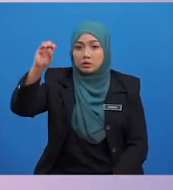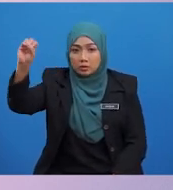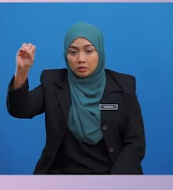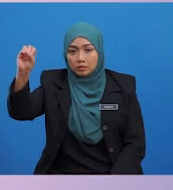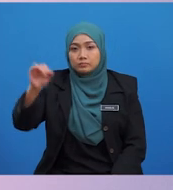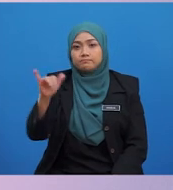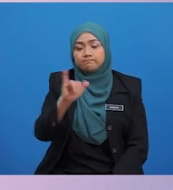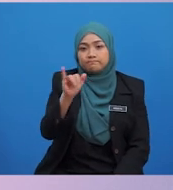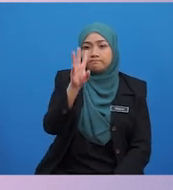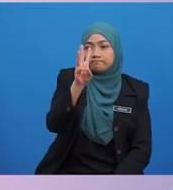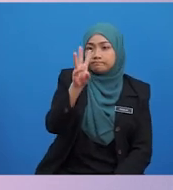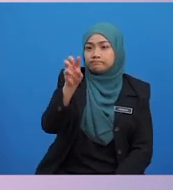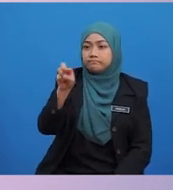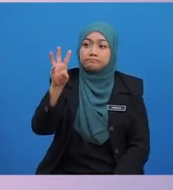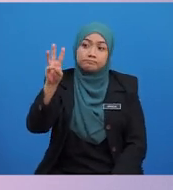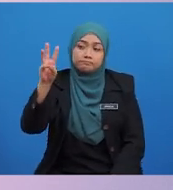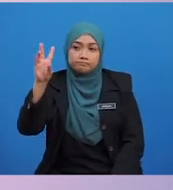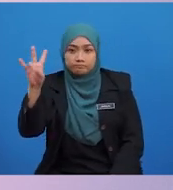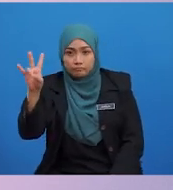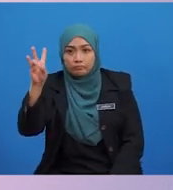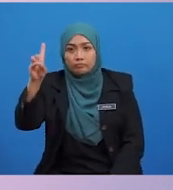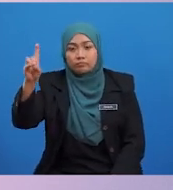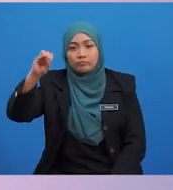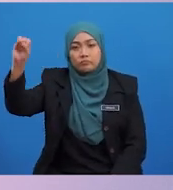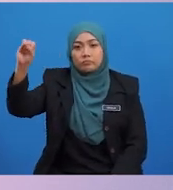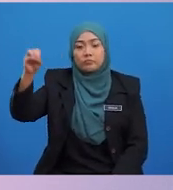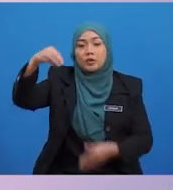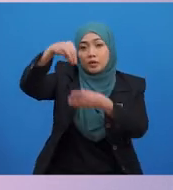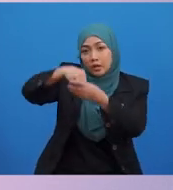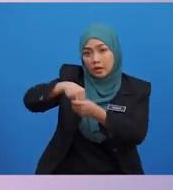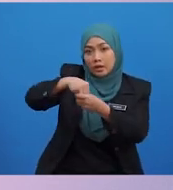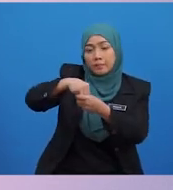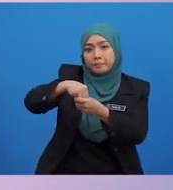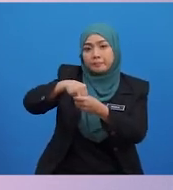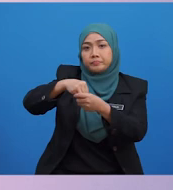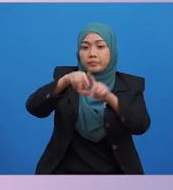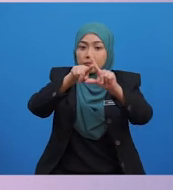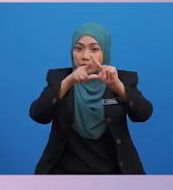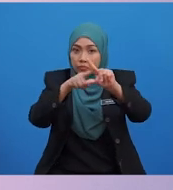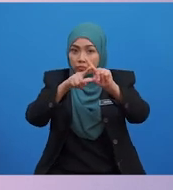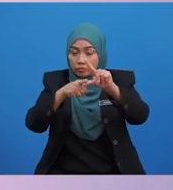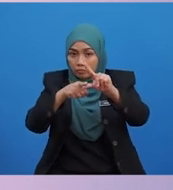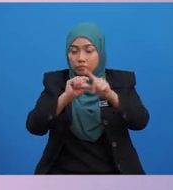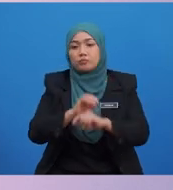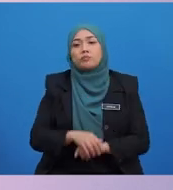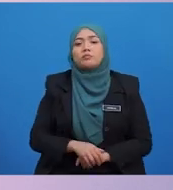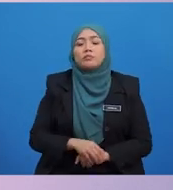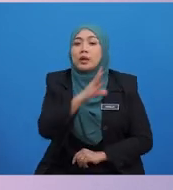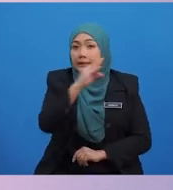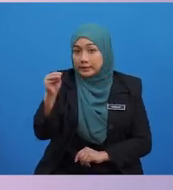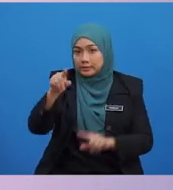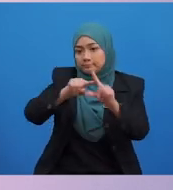= 6646 7jta adalah dalam segitiga bersudut Cyrus abc1